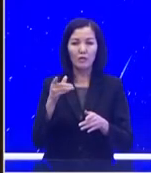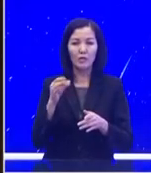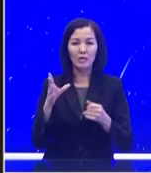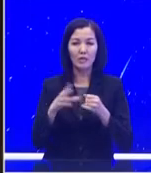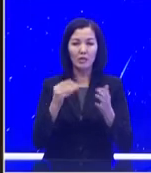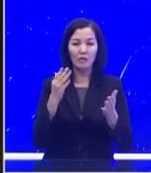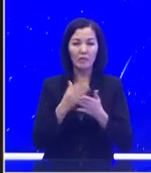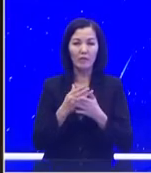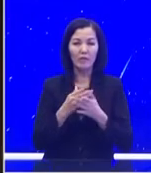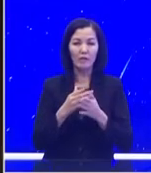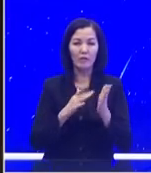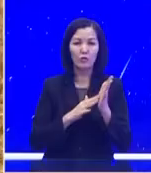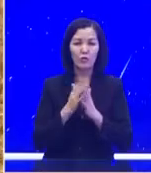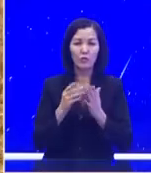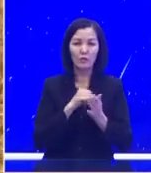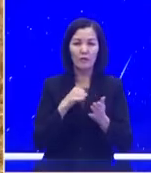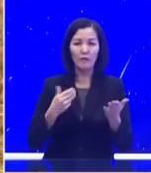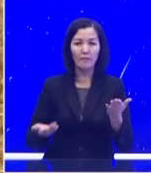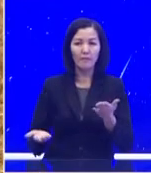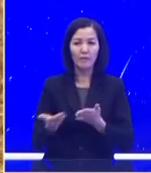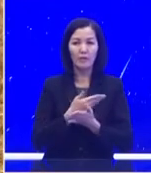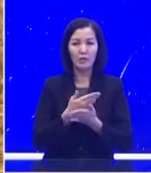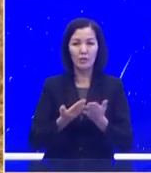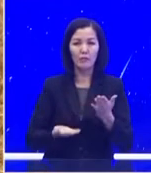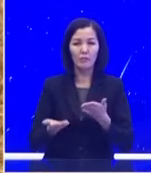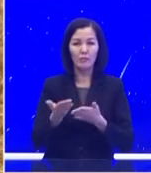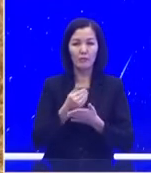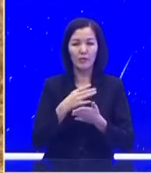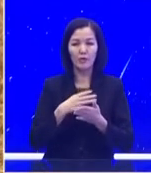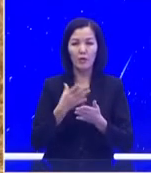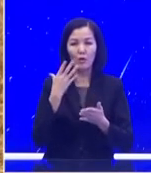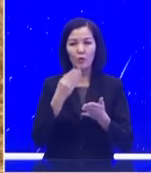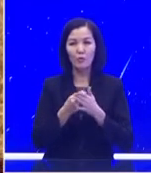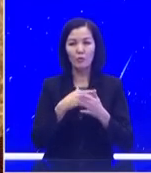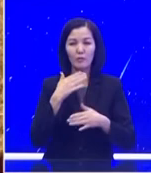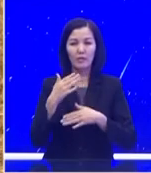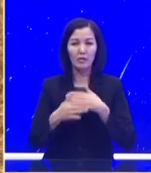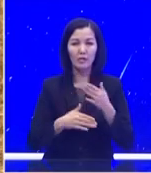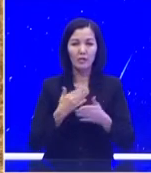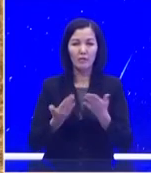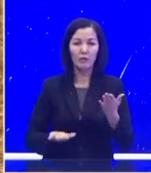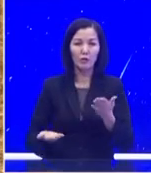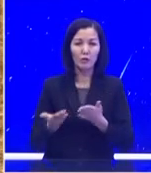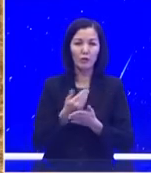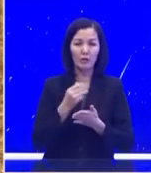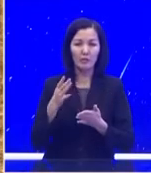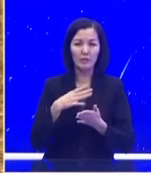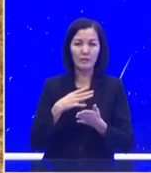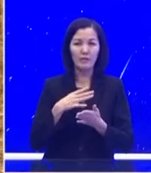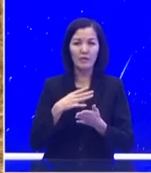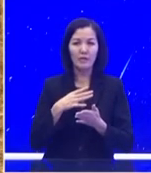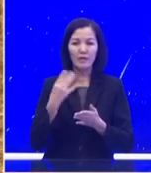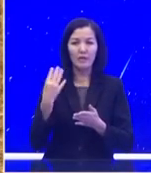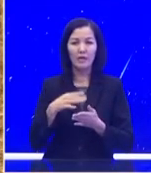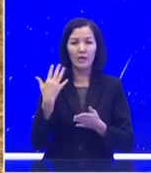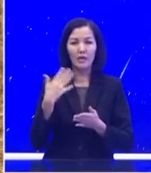бар. Шөпті өзі шабады. Шөптің өзіміздің шабындығымыз бар. Лесной фондтан аламыз. Деді бір